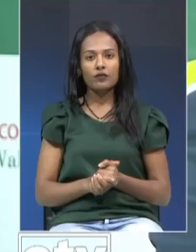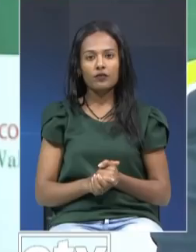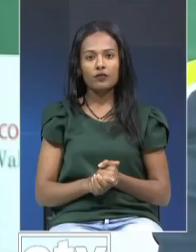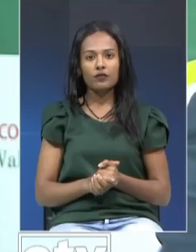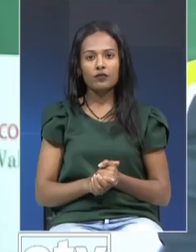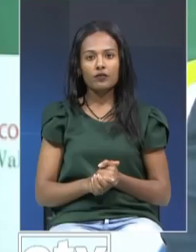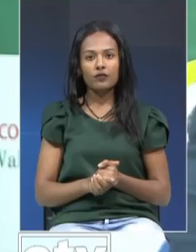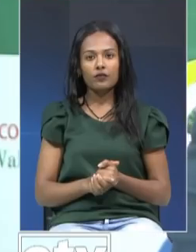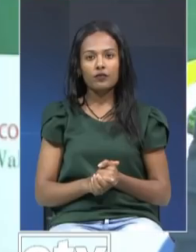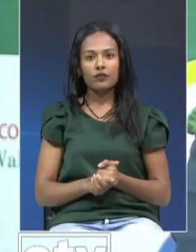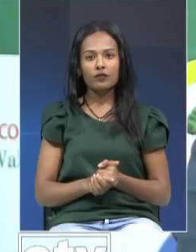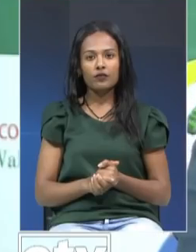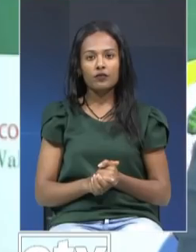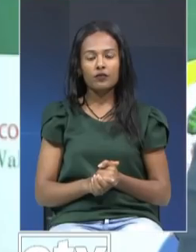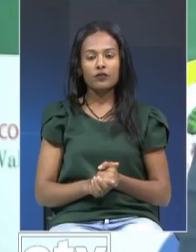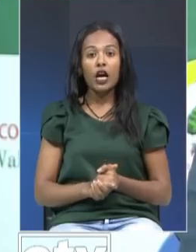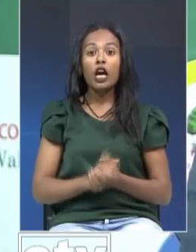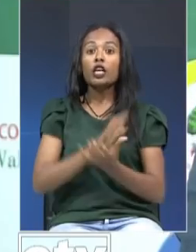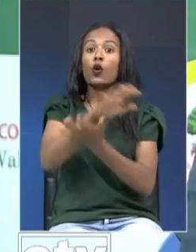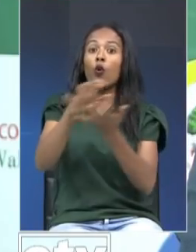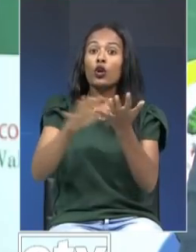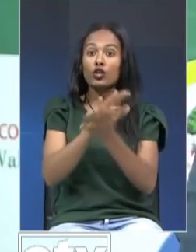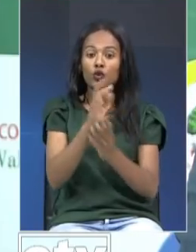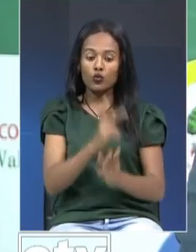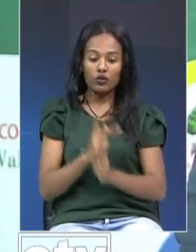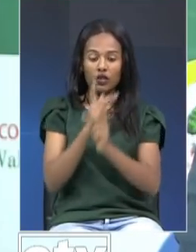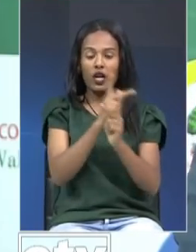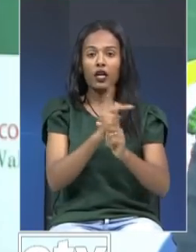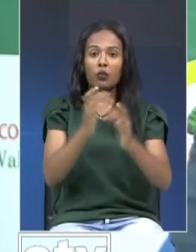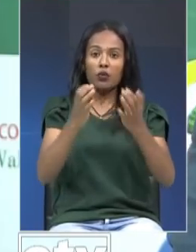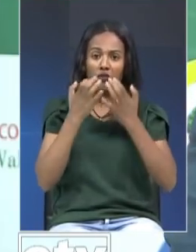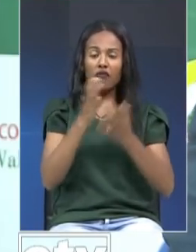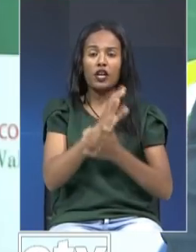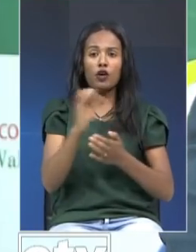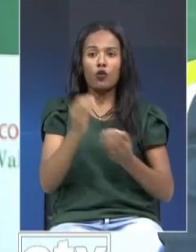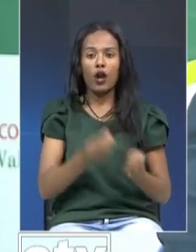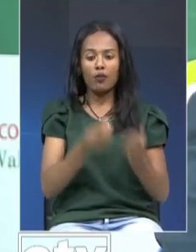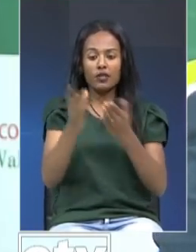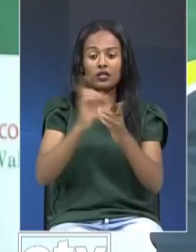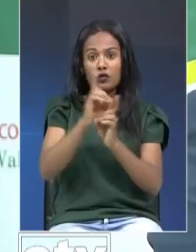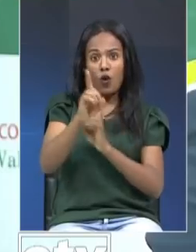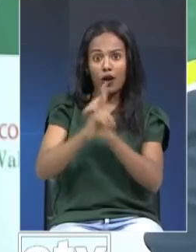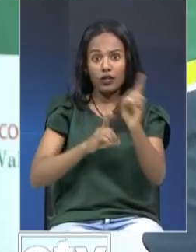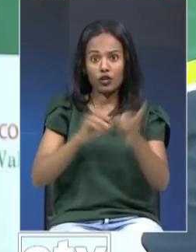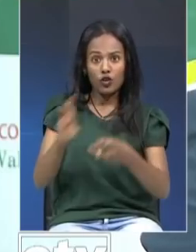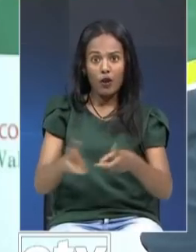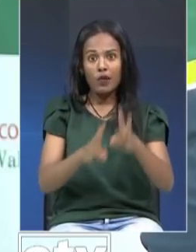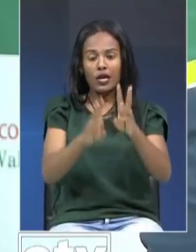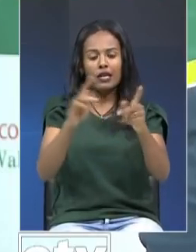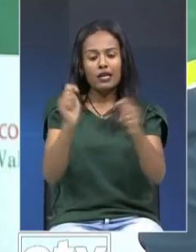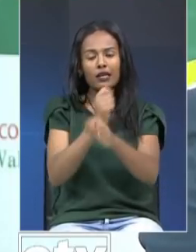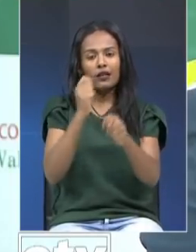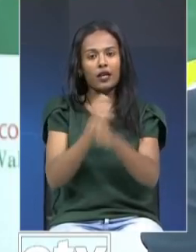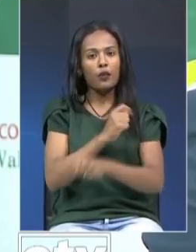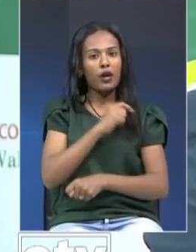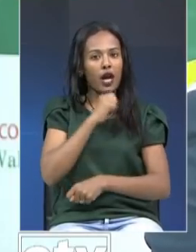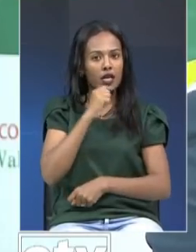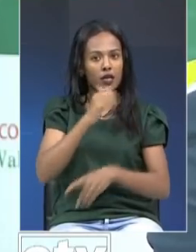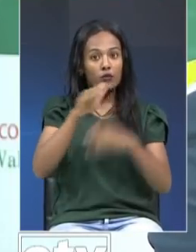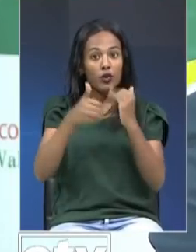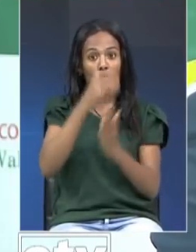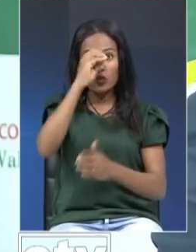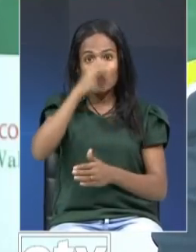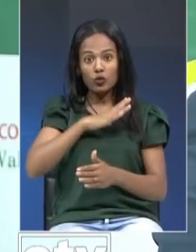አኩማ ገባረት የወረርሽኙ ጥንቃቄ በሚፈለገውና በተሰጠው አቅጣጫ መንገድ እየተተገበረ አይደለም። ሁሉም